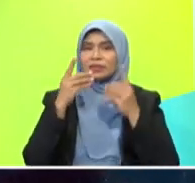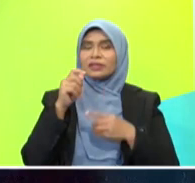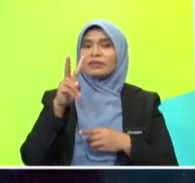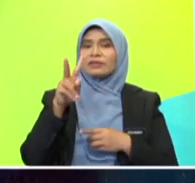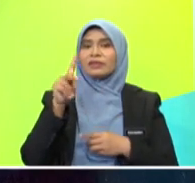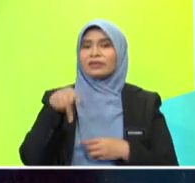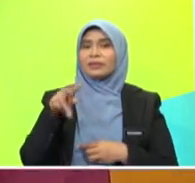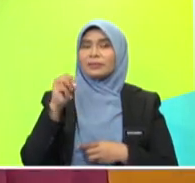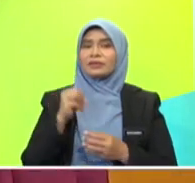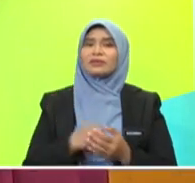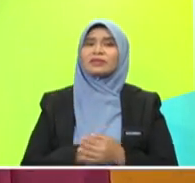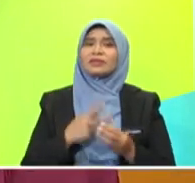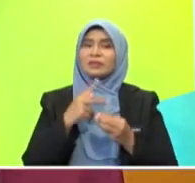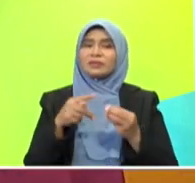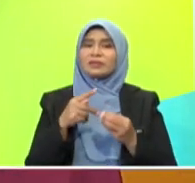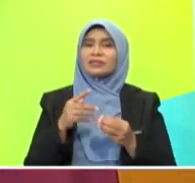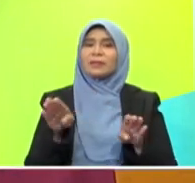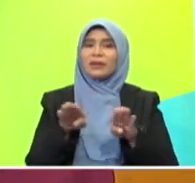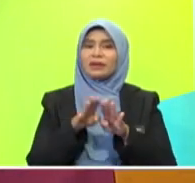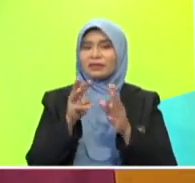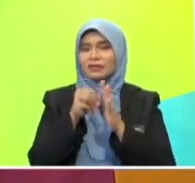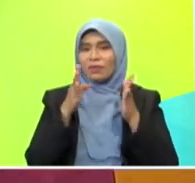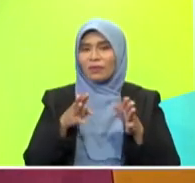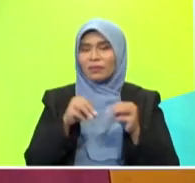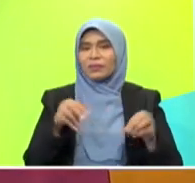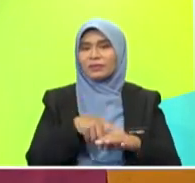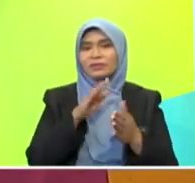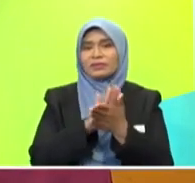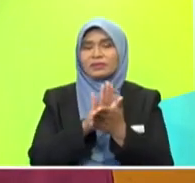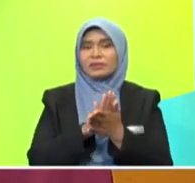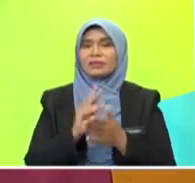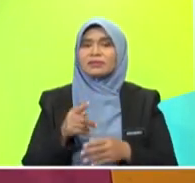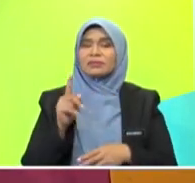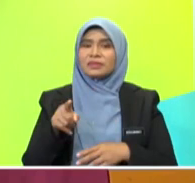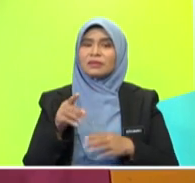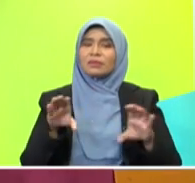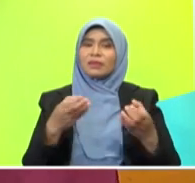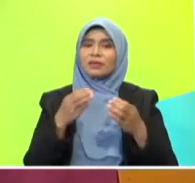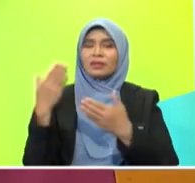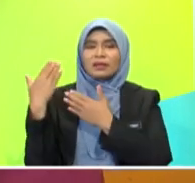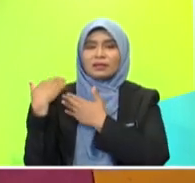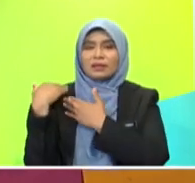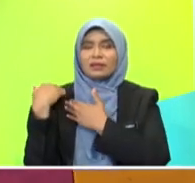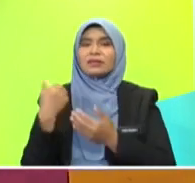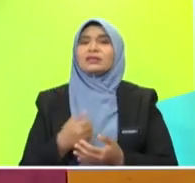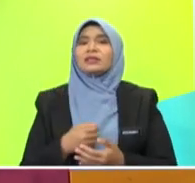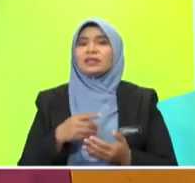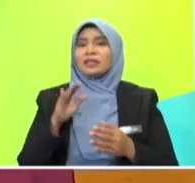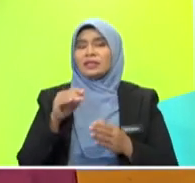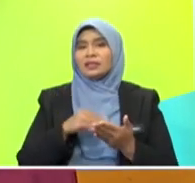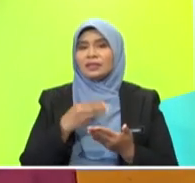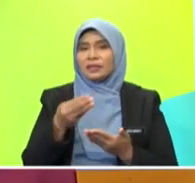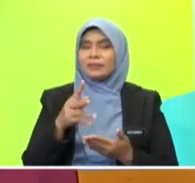kesimpulan kita sebagai seorang murid di sekolah patuklah melaksanakan tanggung jawab tanggung jawab yang